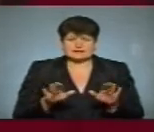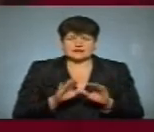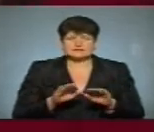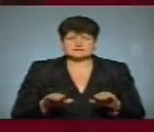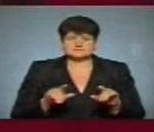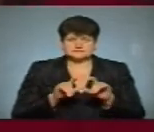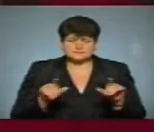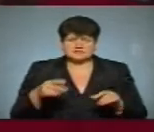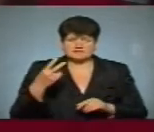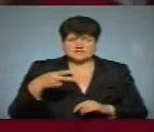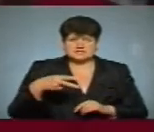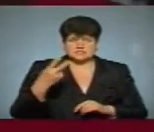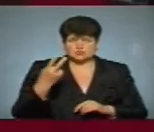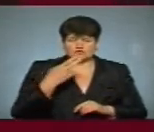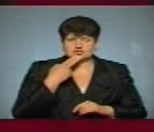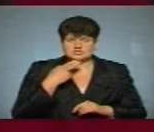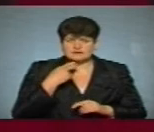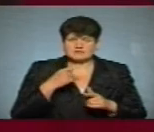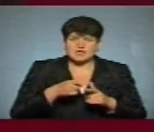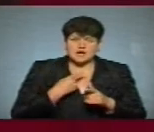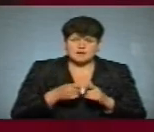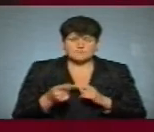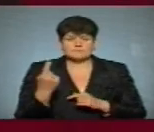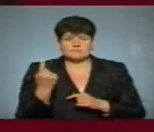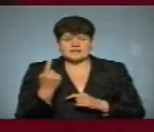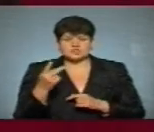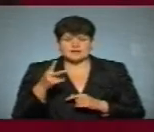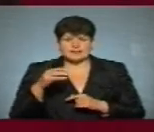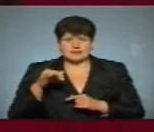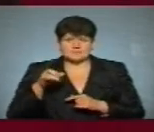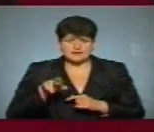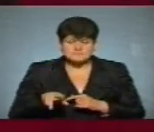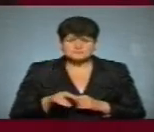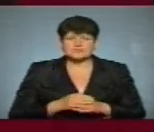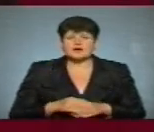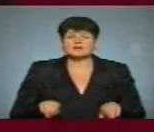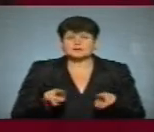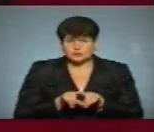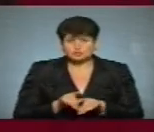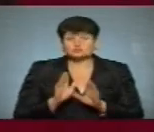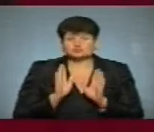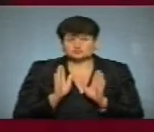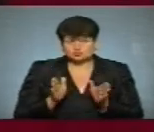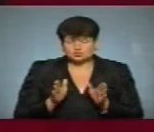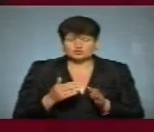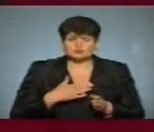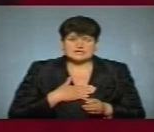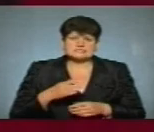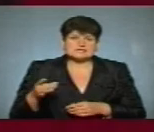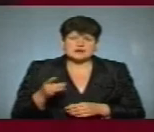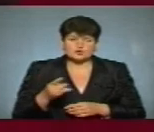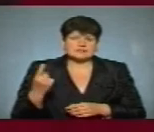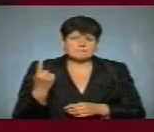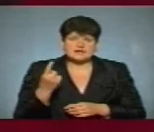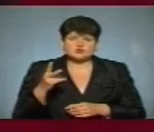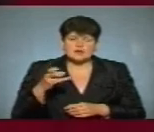саме з 22 червня або із 1 липня. Але також будуть і у нас райони, де із